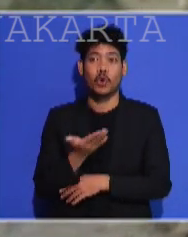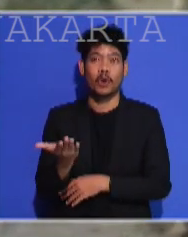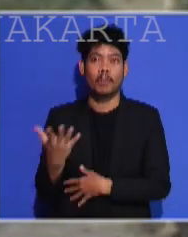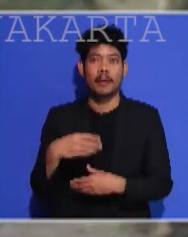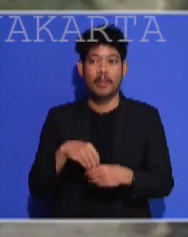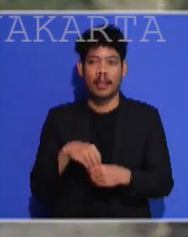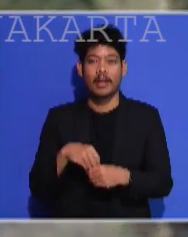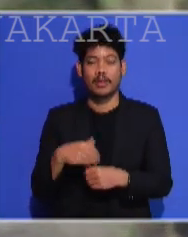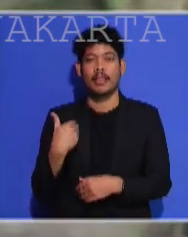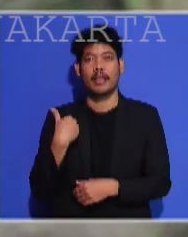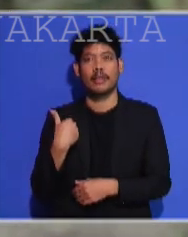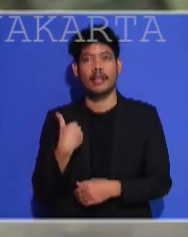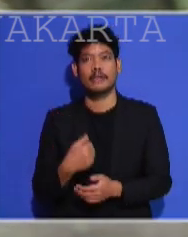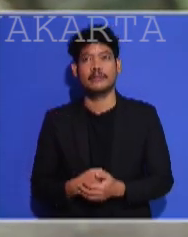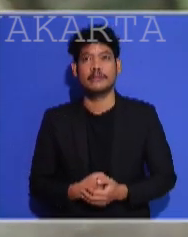TV Yogyakarta melaporkan